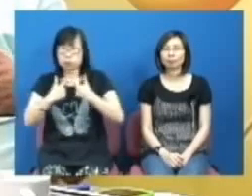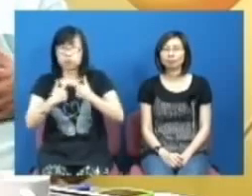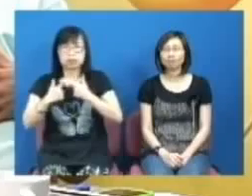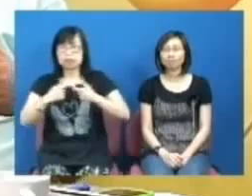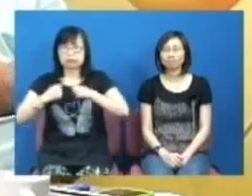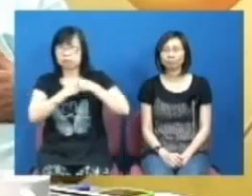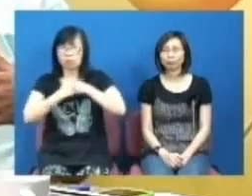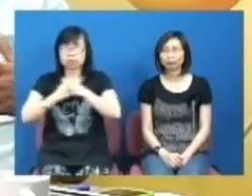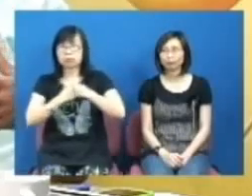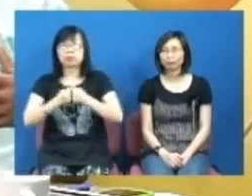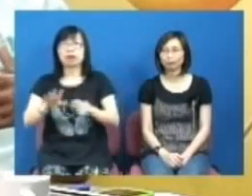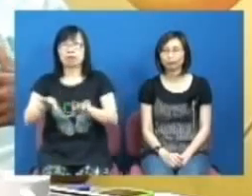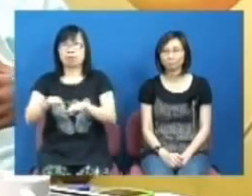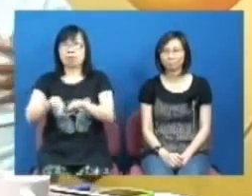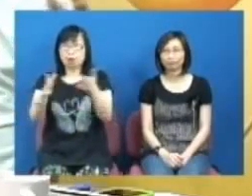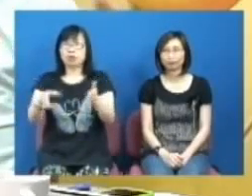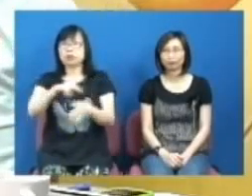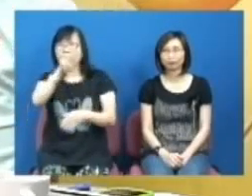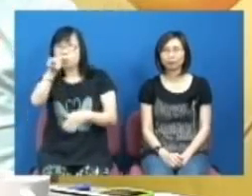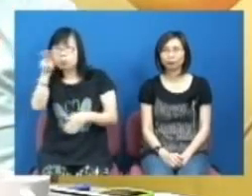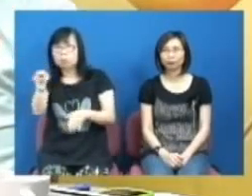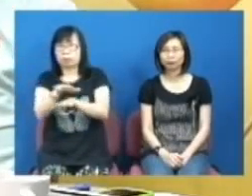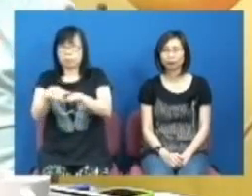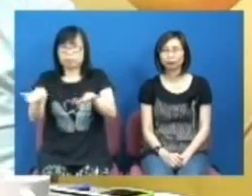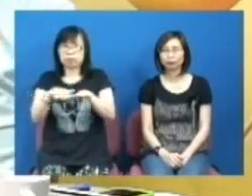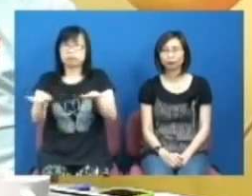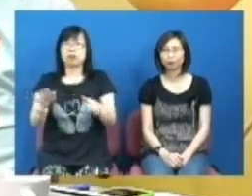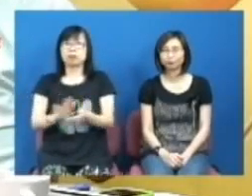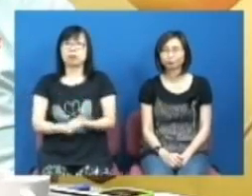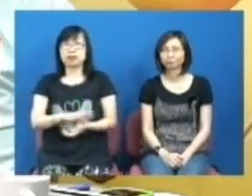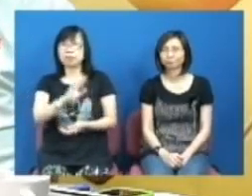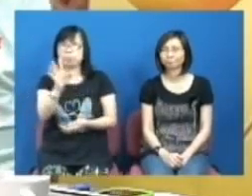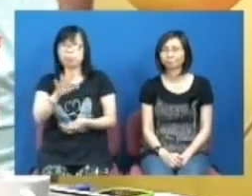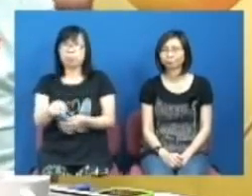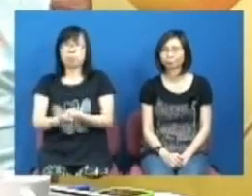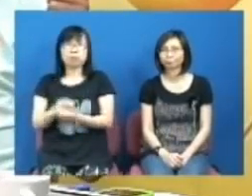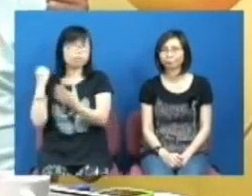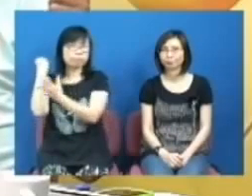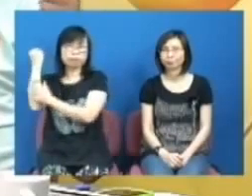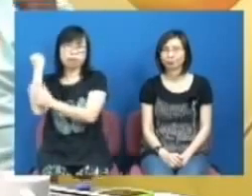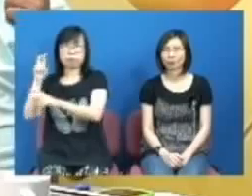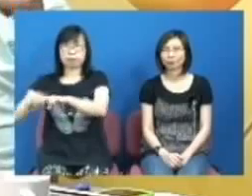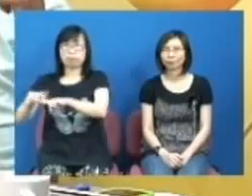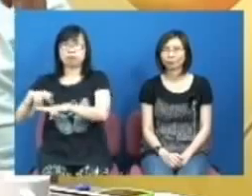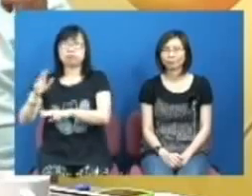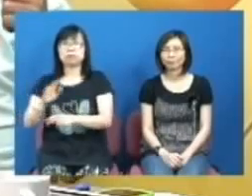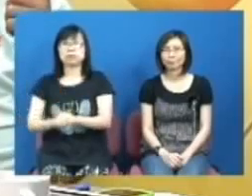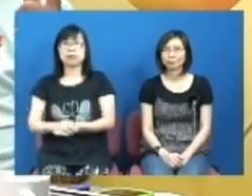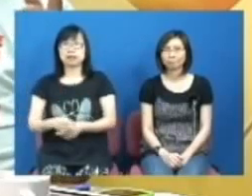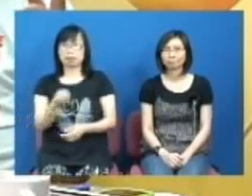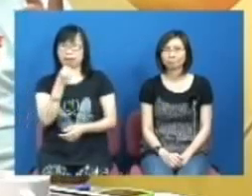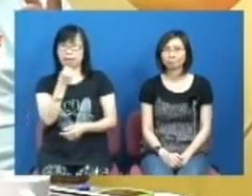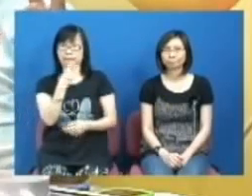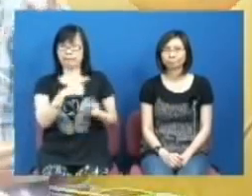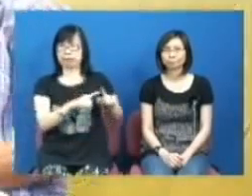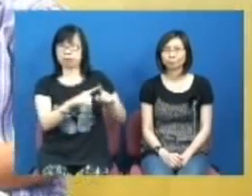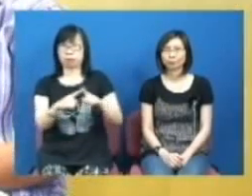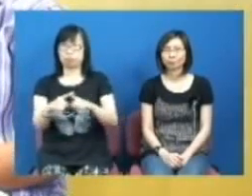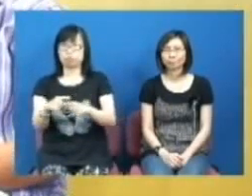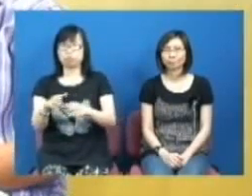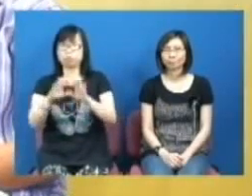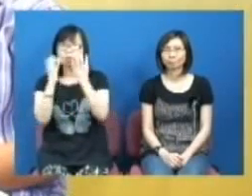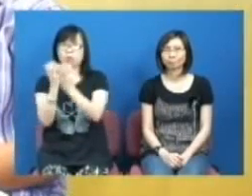爭，開始揾到個平台，就係話你唔好搞大陸嘅嘢，我就俾多啲你，呢個此其一也。因為整個民主黨的立足點就是這樣，所以它